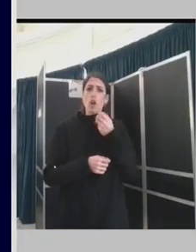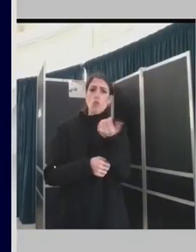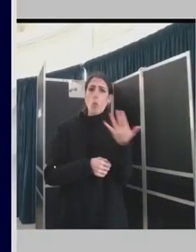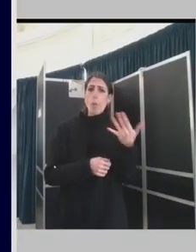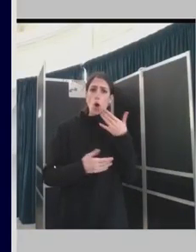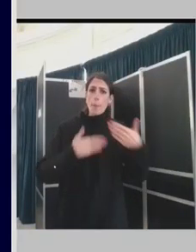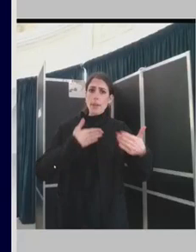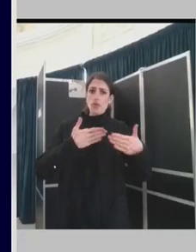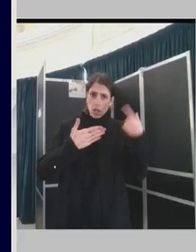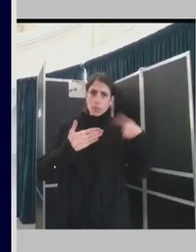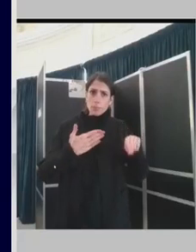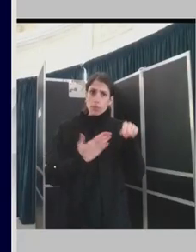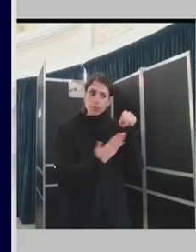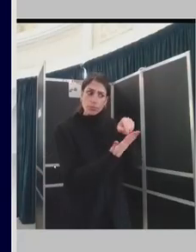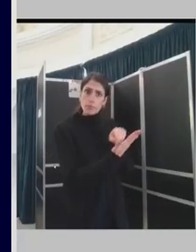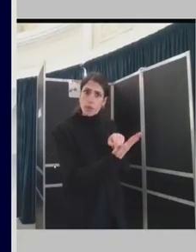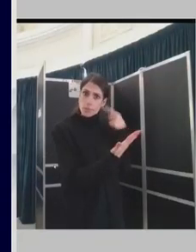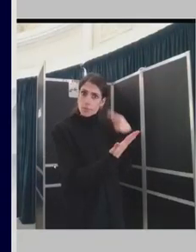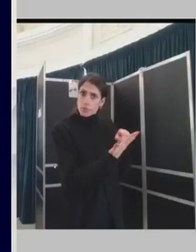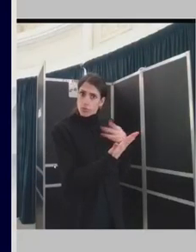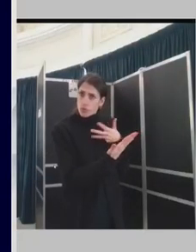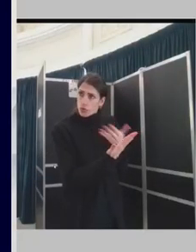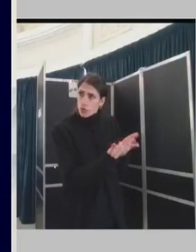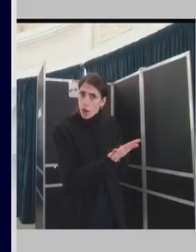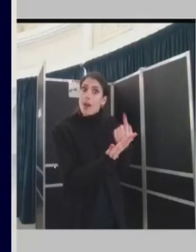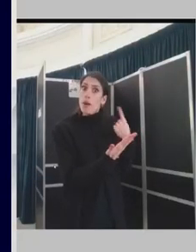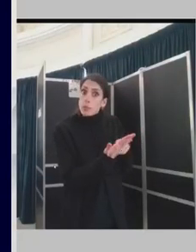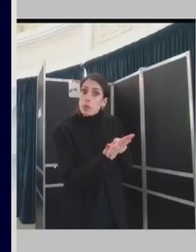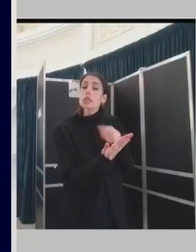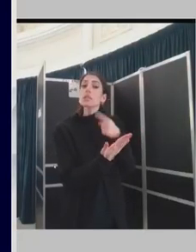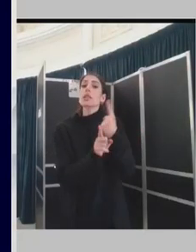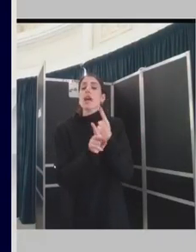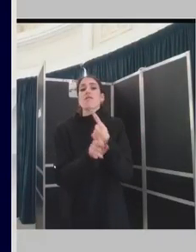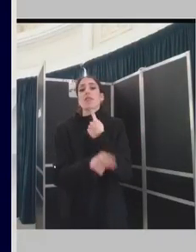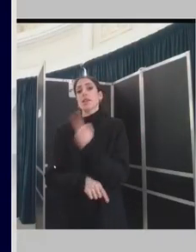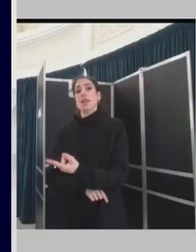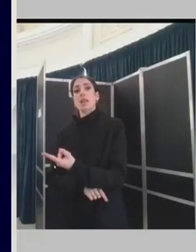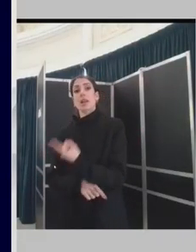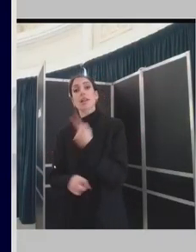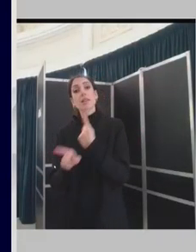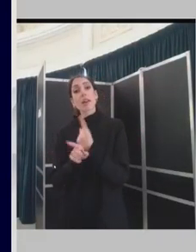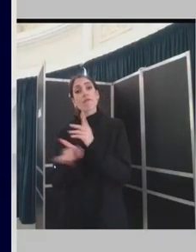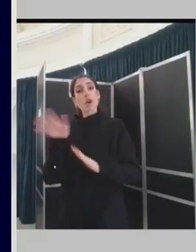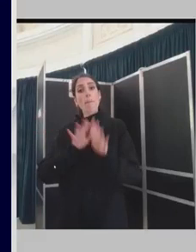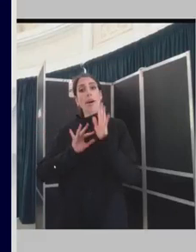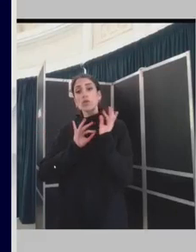fondamentale. E comprendiamo molto la difficoltà che